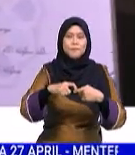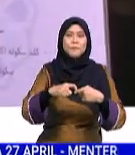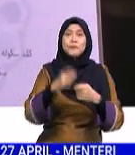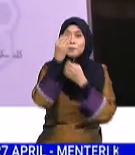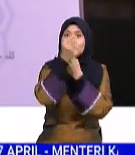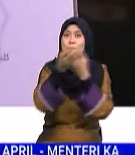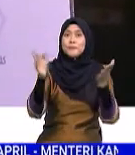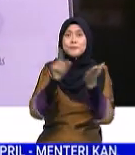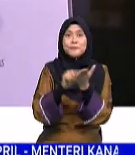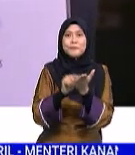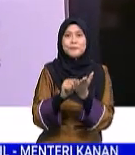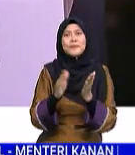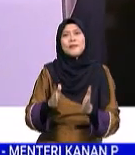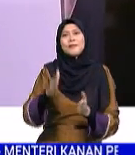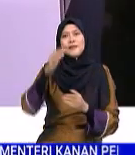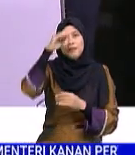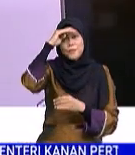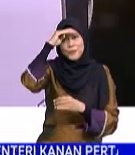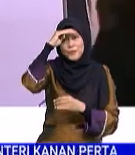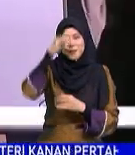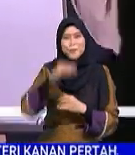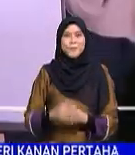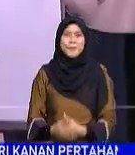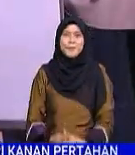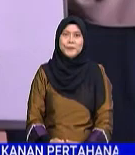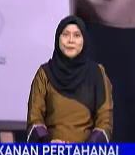kepada pemerintah di Johor Bahru